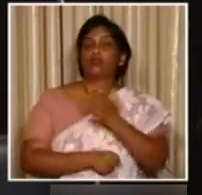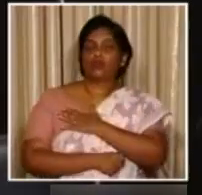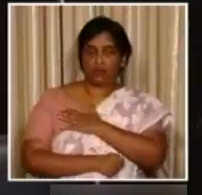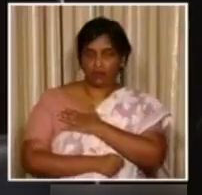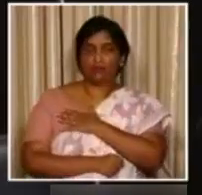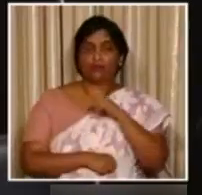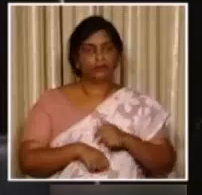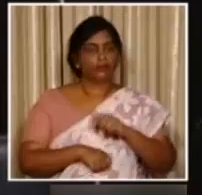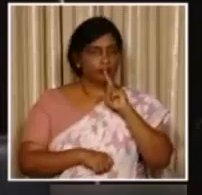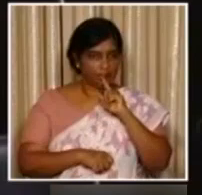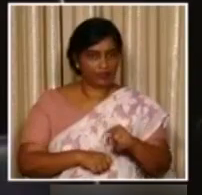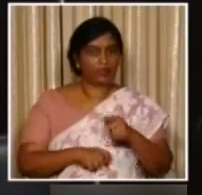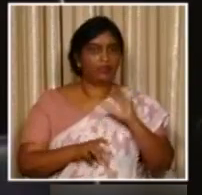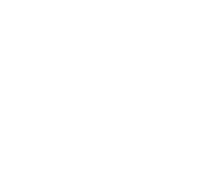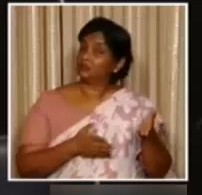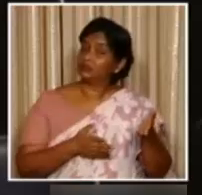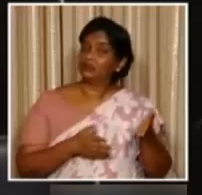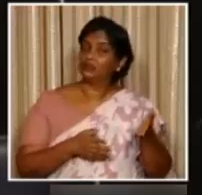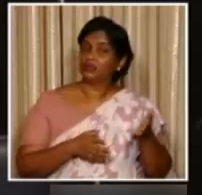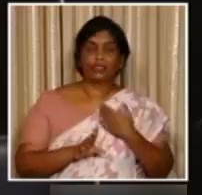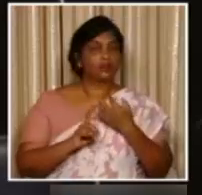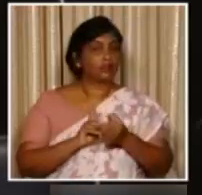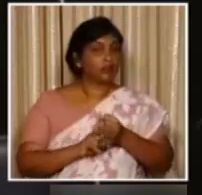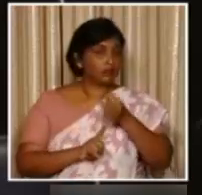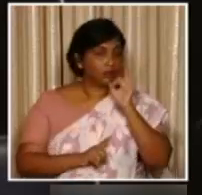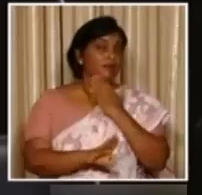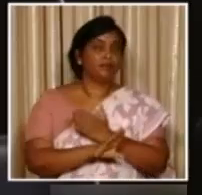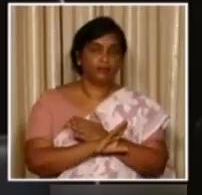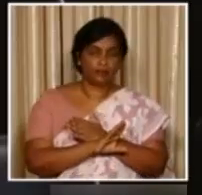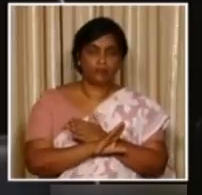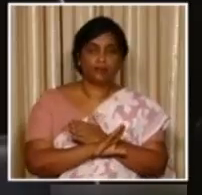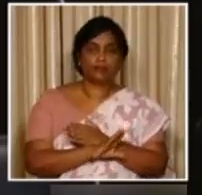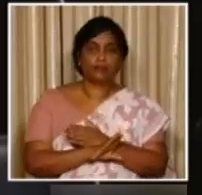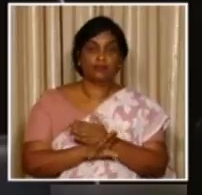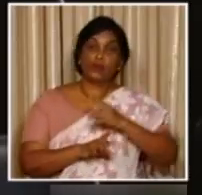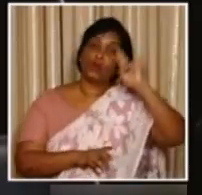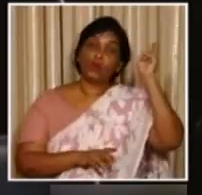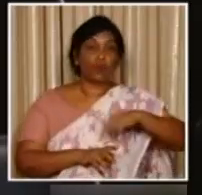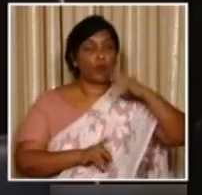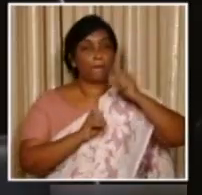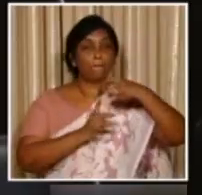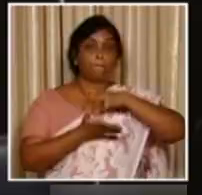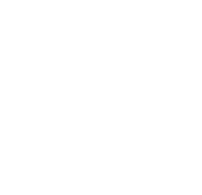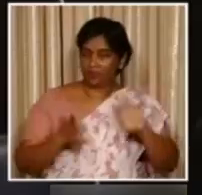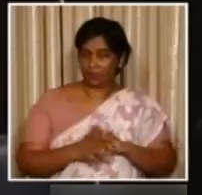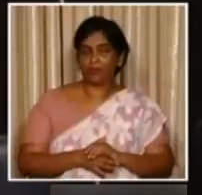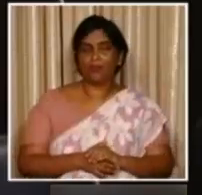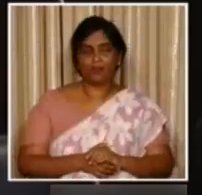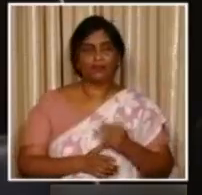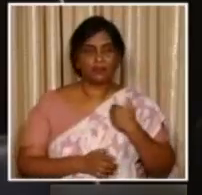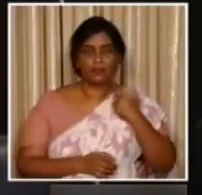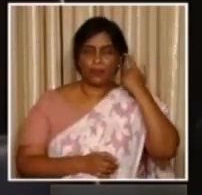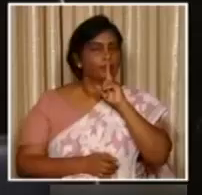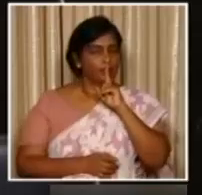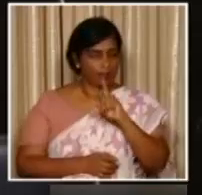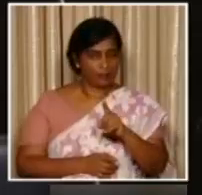කියලා මේ අවස්ථාවේදී මතක් බංගුවක් කට්ටිය කියනවා ජනාධිපතිවරණය වෙන්න ඉස්සෙල්ලා ඒගොල්ලන් දිනලලු හිටියේ පළාත් පාලන මැතිවරණේ අපිට මතක් ගන්න